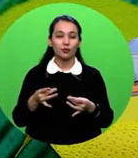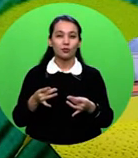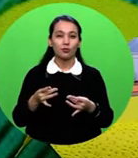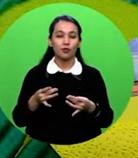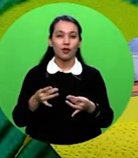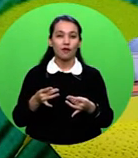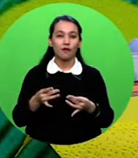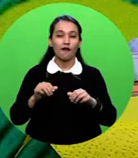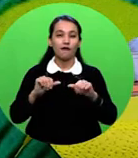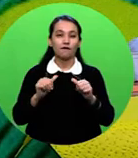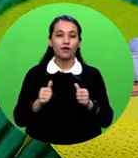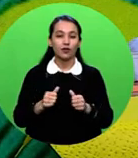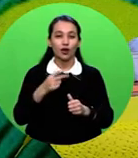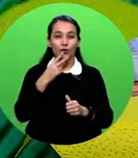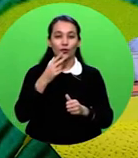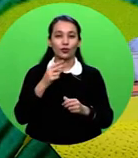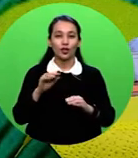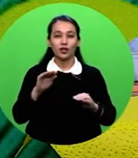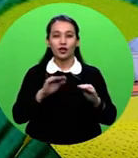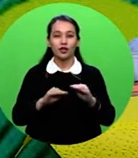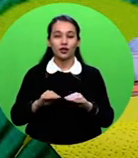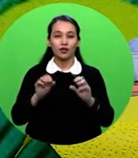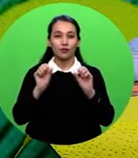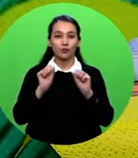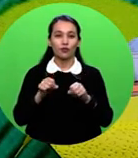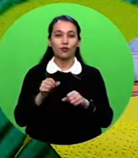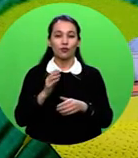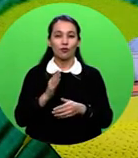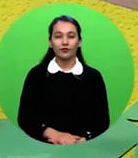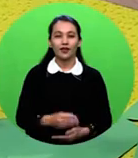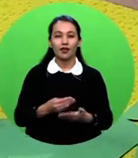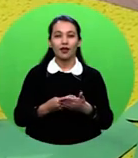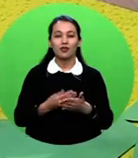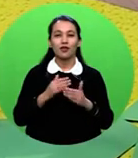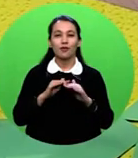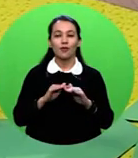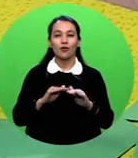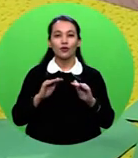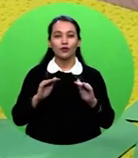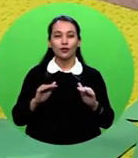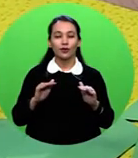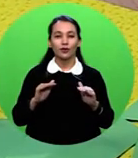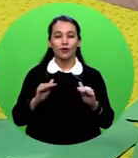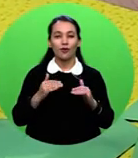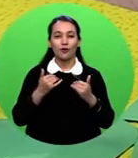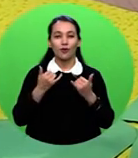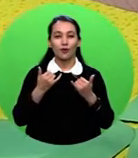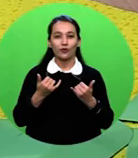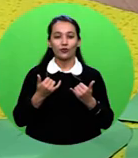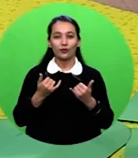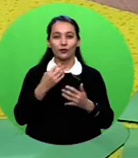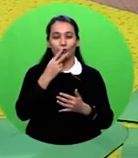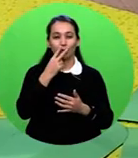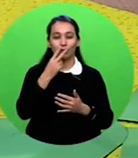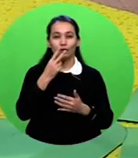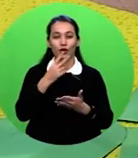hamda figurali ko'rinishda yasashimiz mumkin ekan. Aziz o'quvchilar, biz